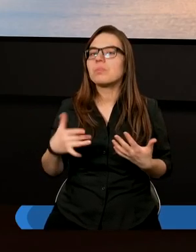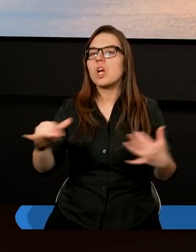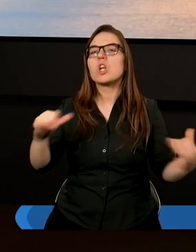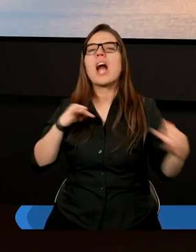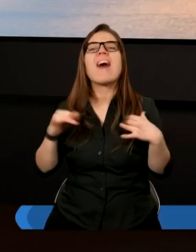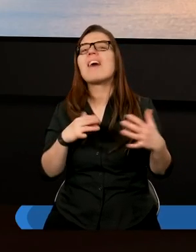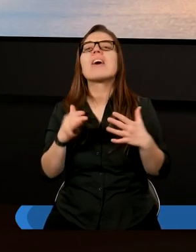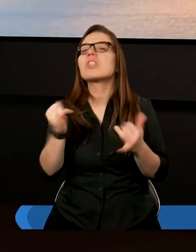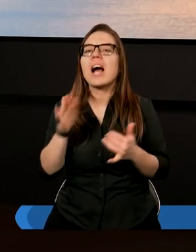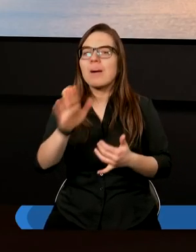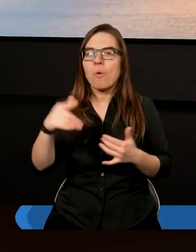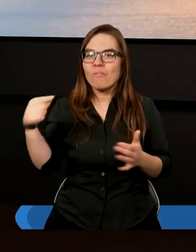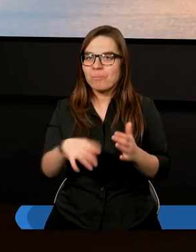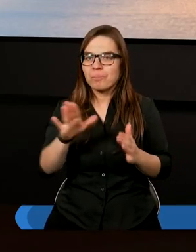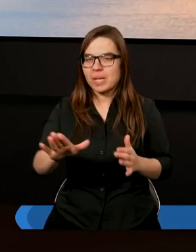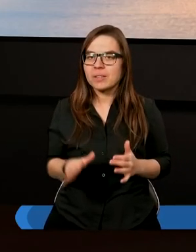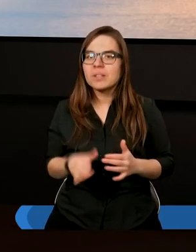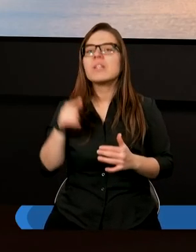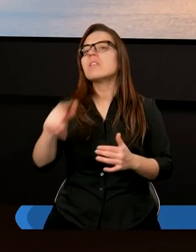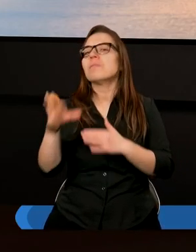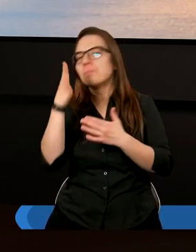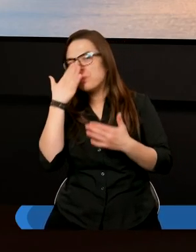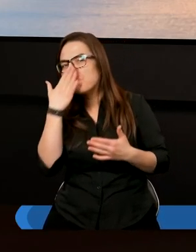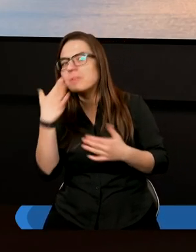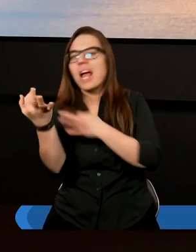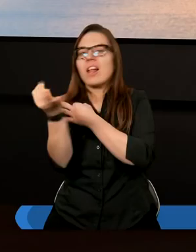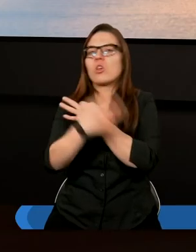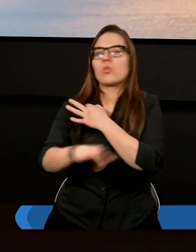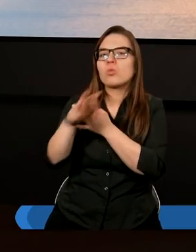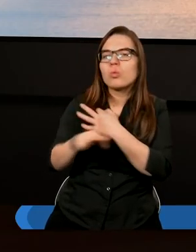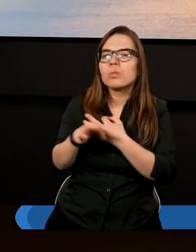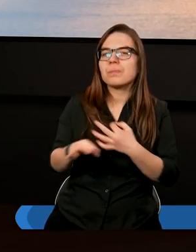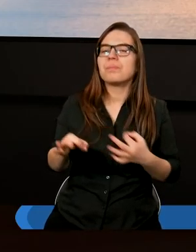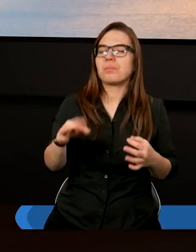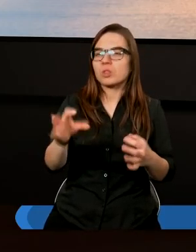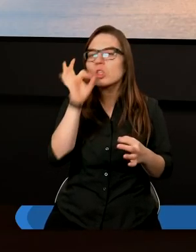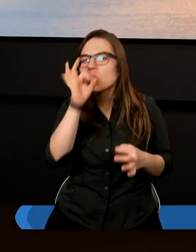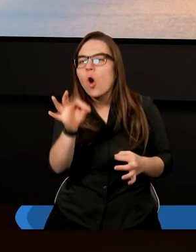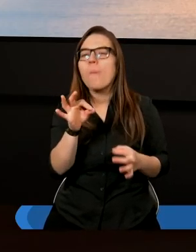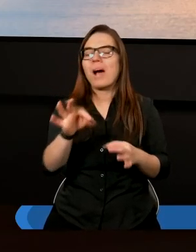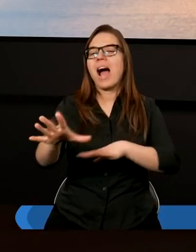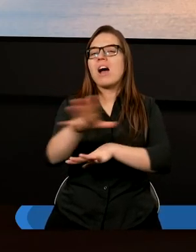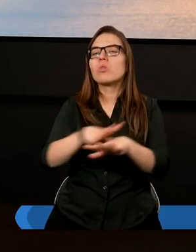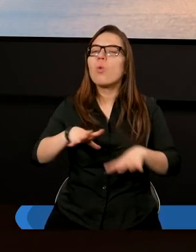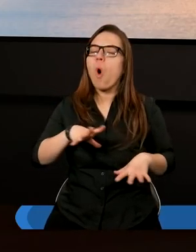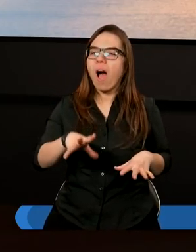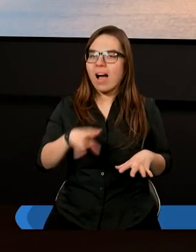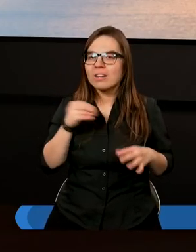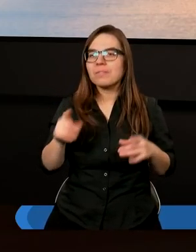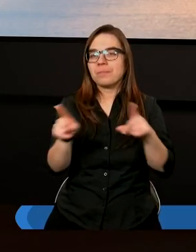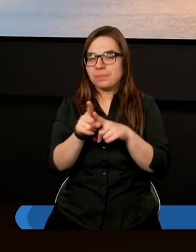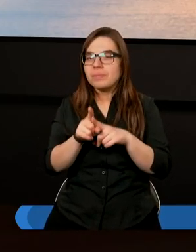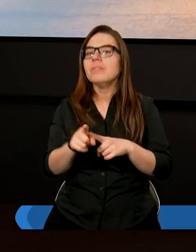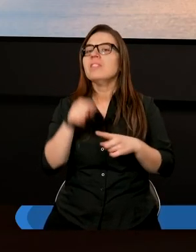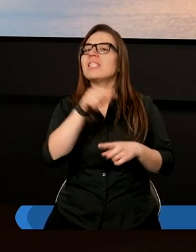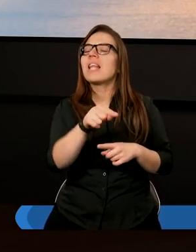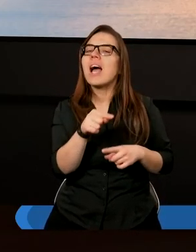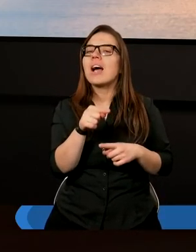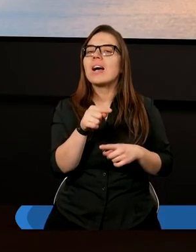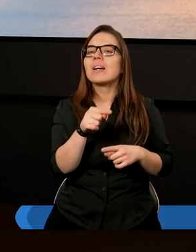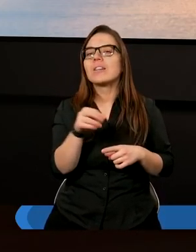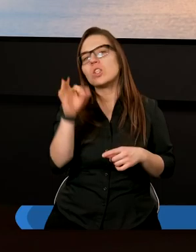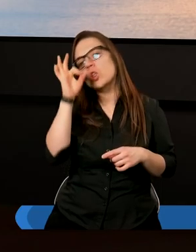zarówno tymi, jak studiowaliśmy, tymi dobrami duchowymi, jak również tymi